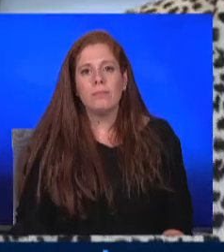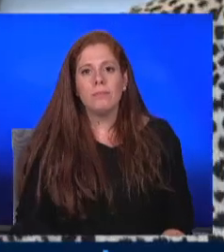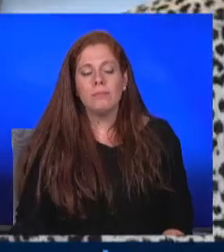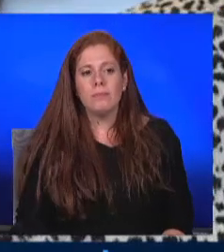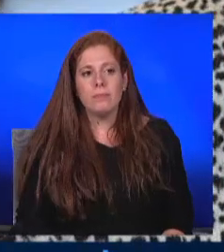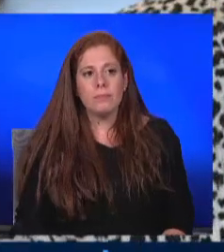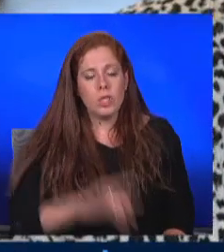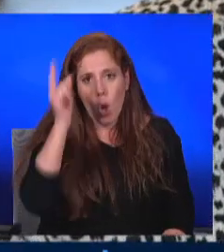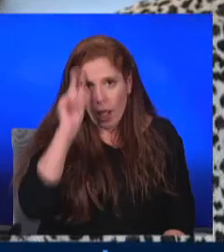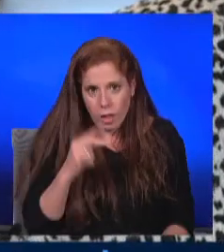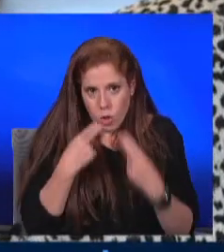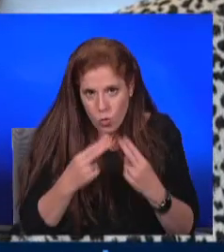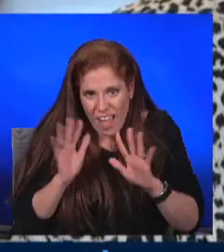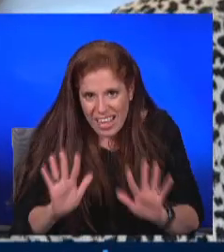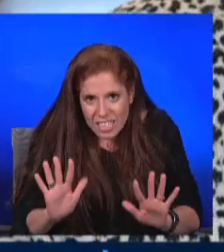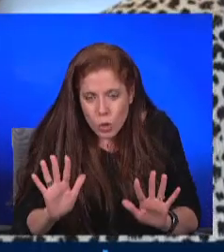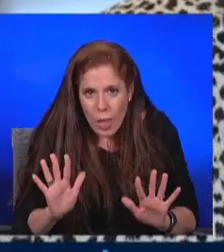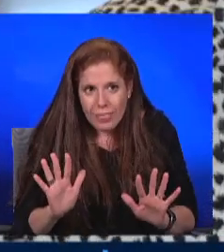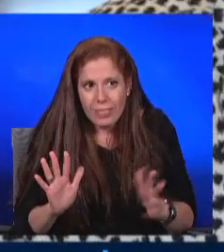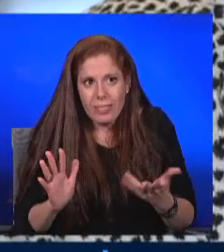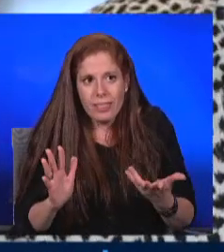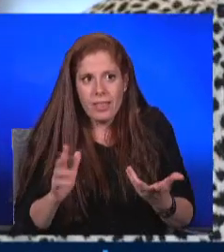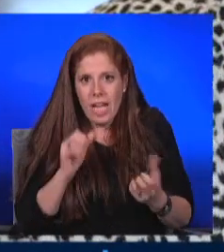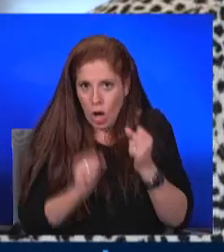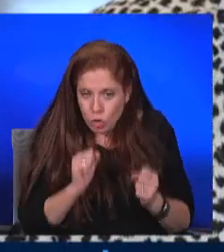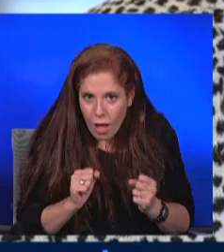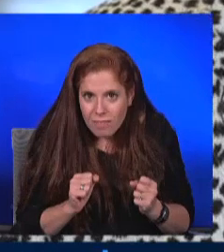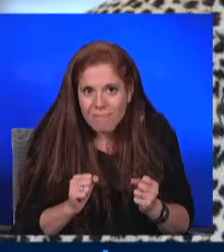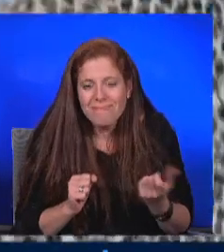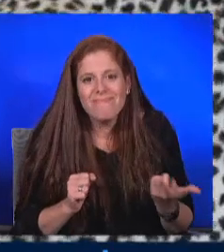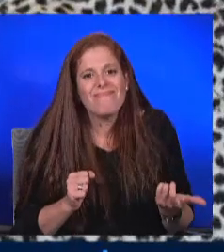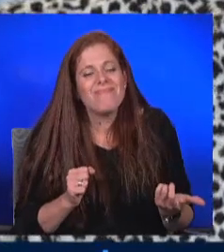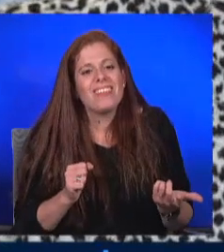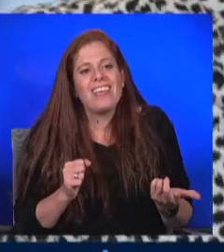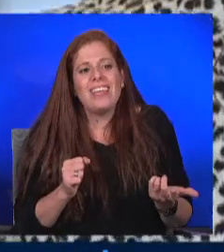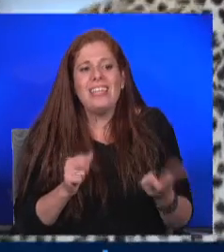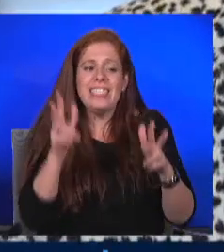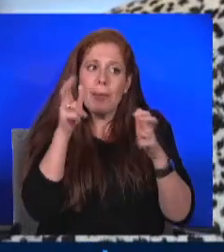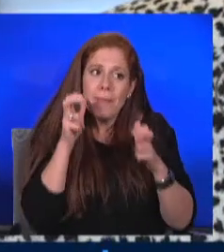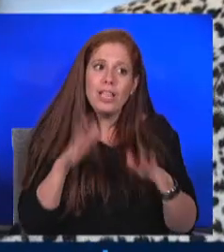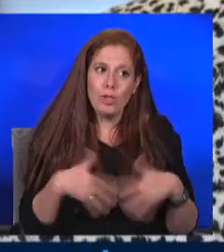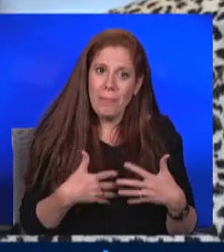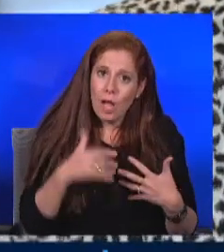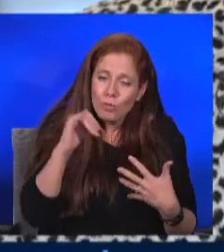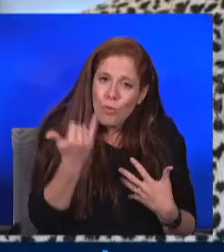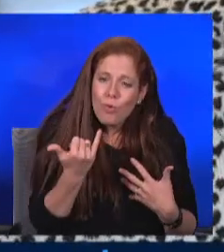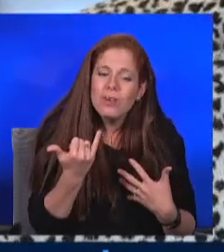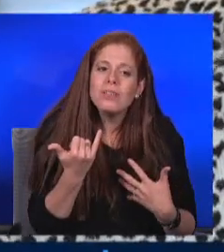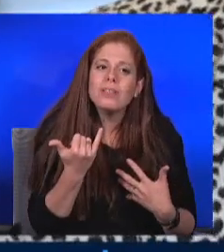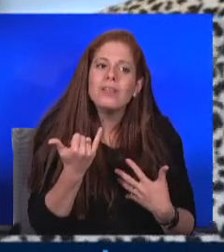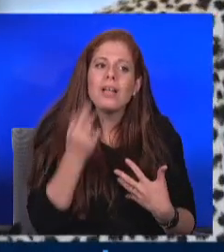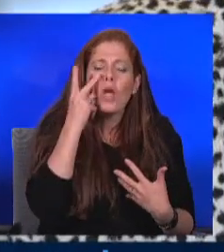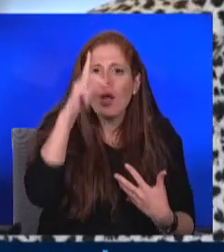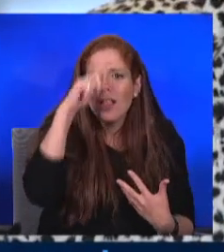לא ידעתי שהתגובה תהיה כזאת קשה. ציפיתי שהם יתרגשו. לראות את אבא